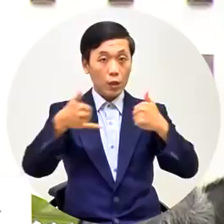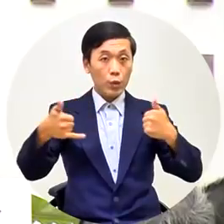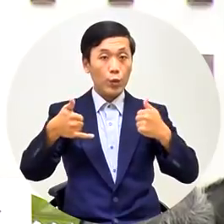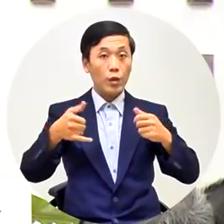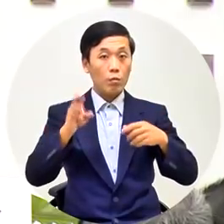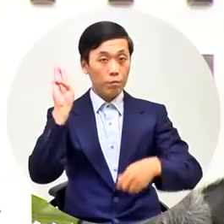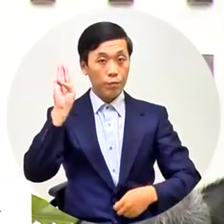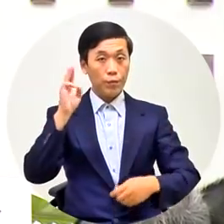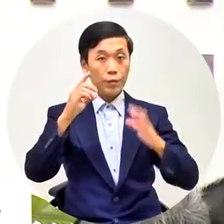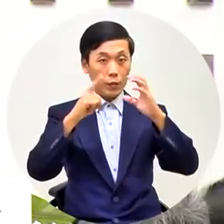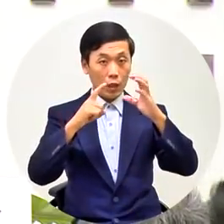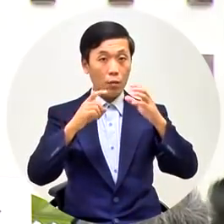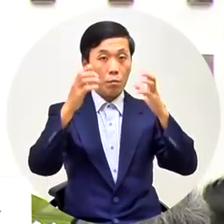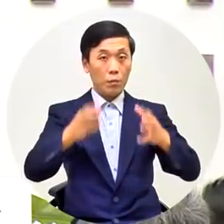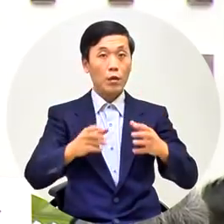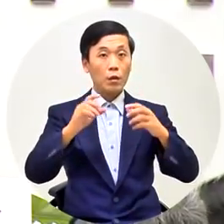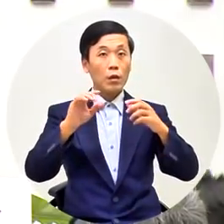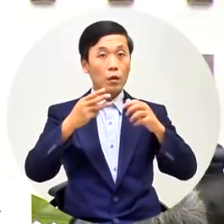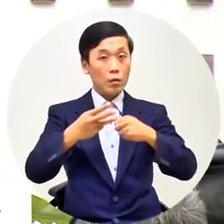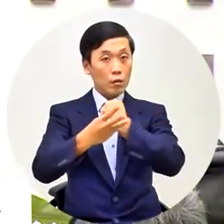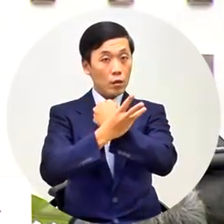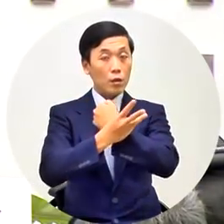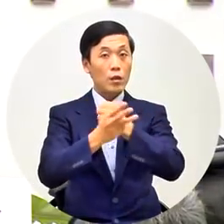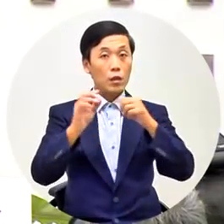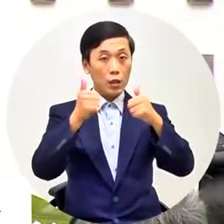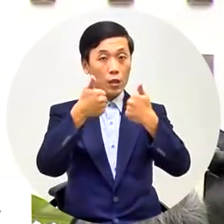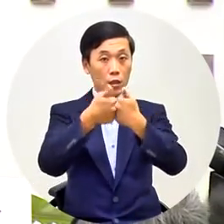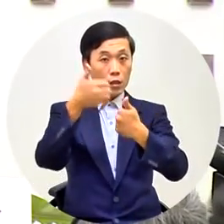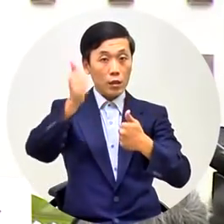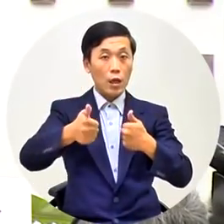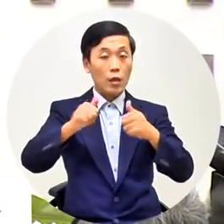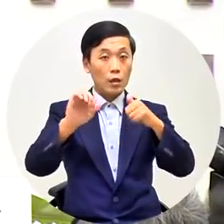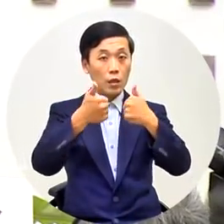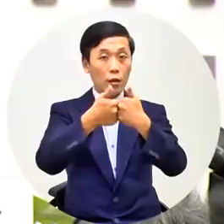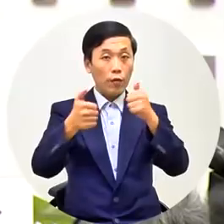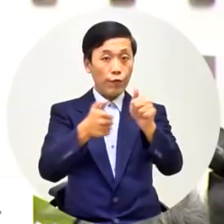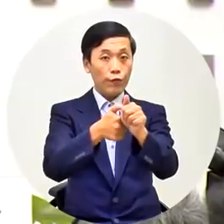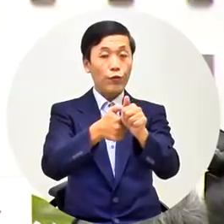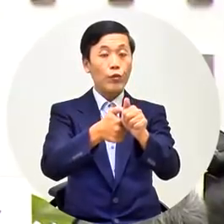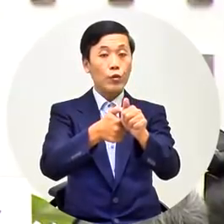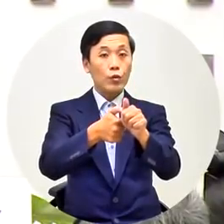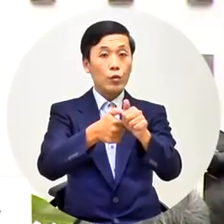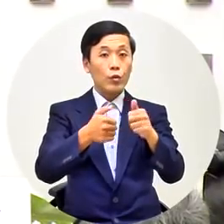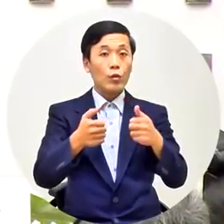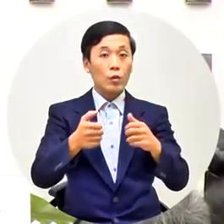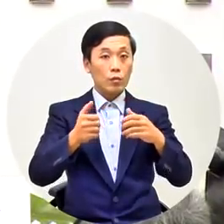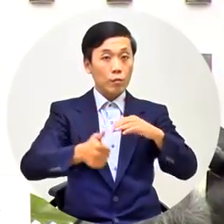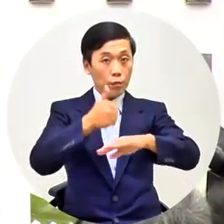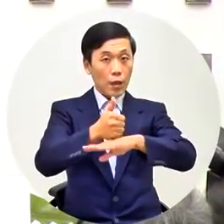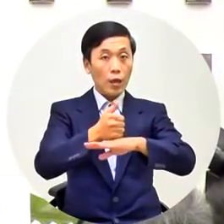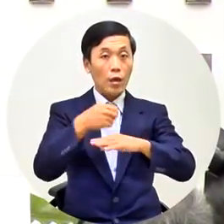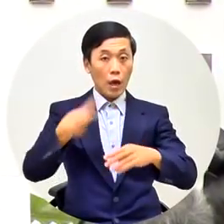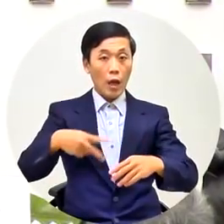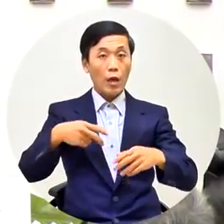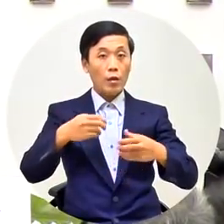议长及副议长选举，以及就职交接典礼等。现在我们开始进